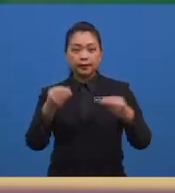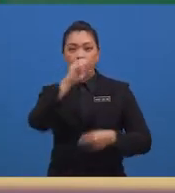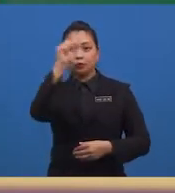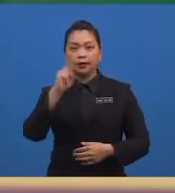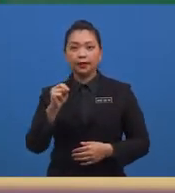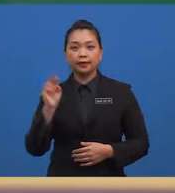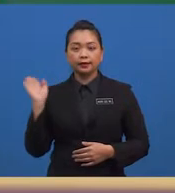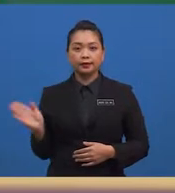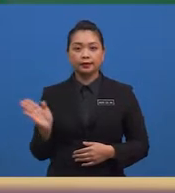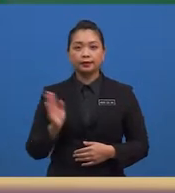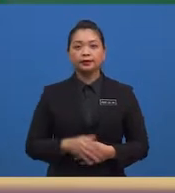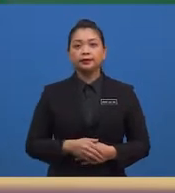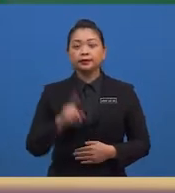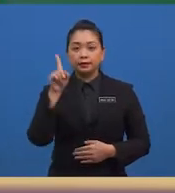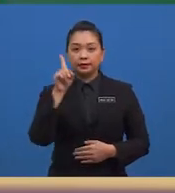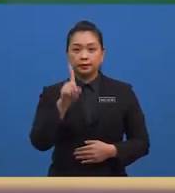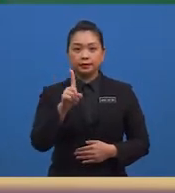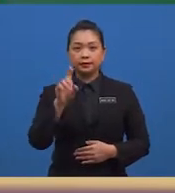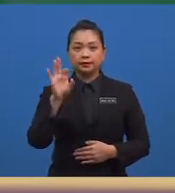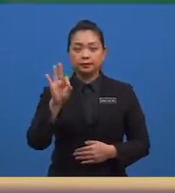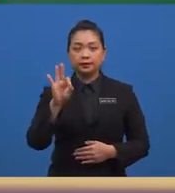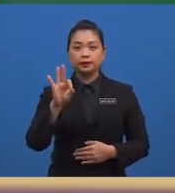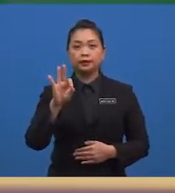soalan pertama ialah